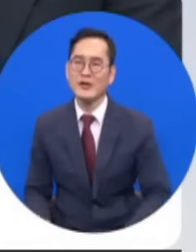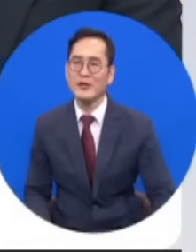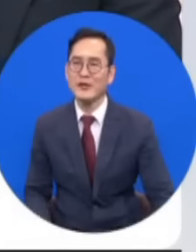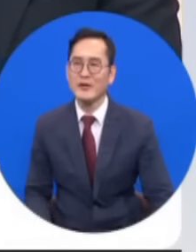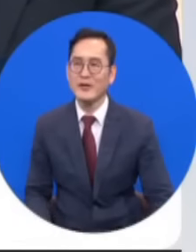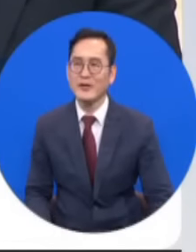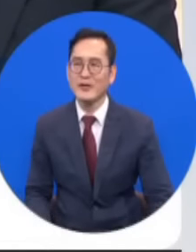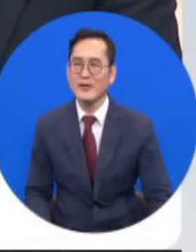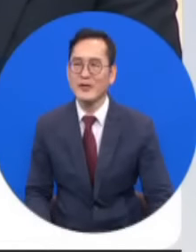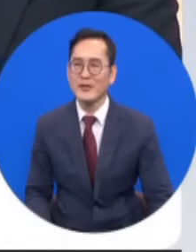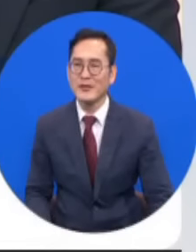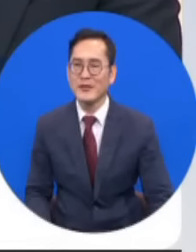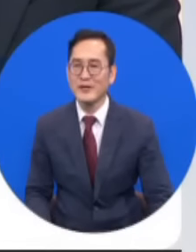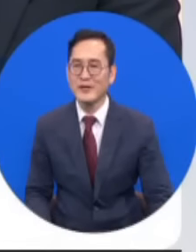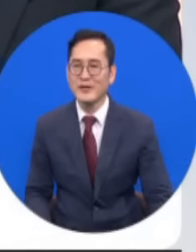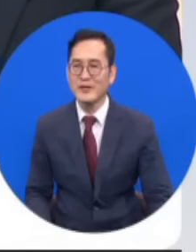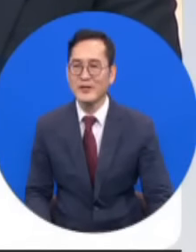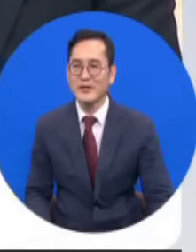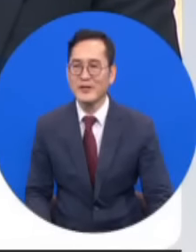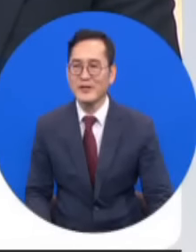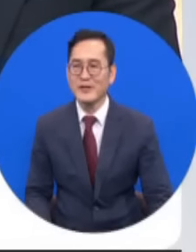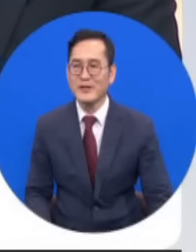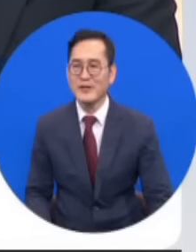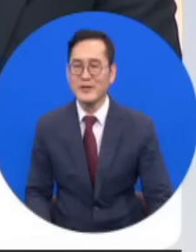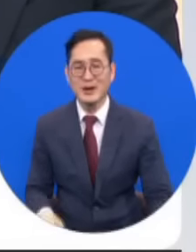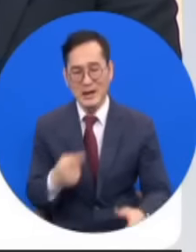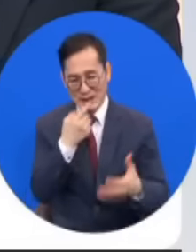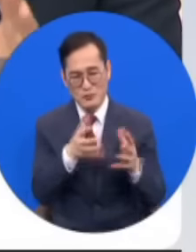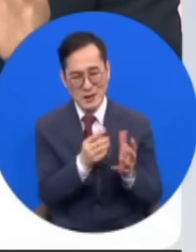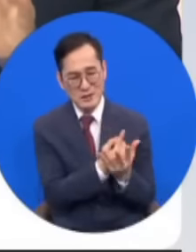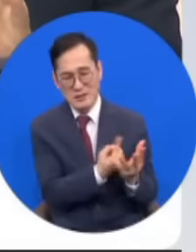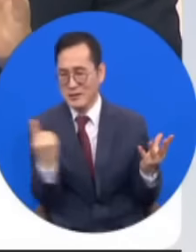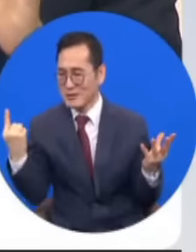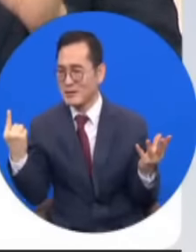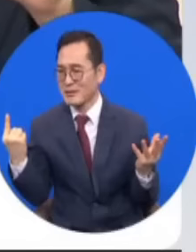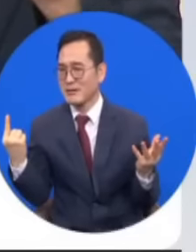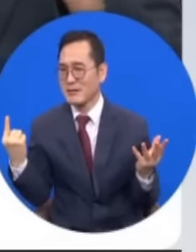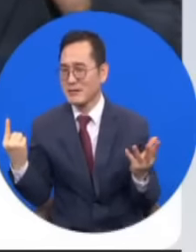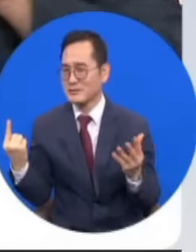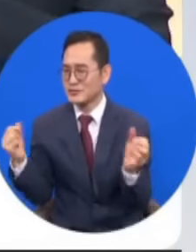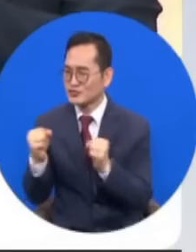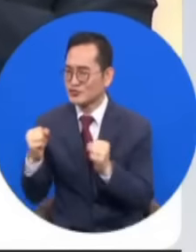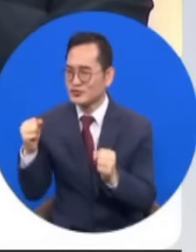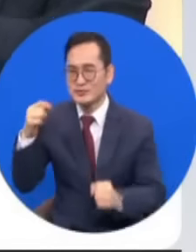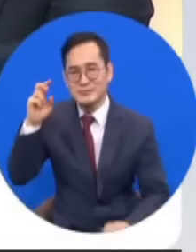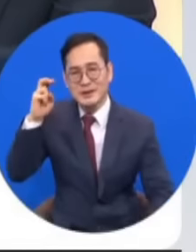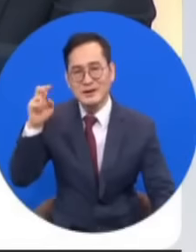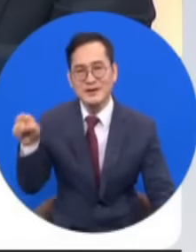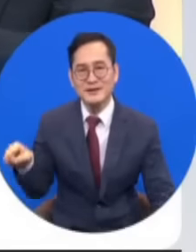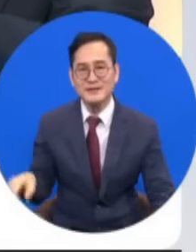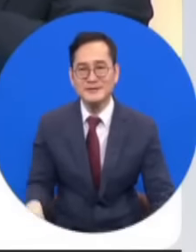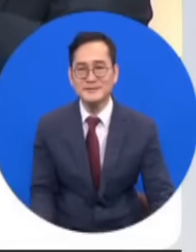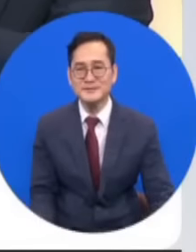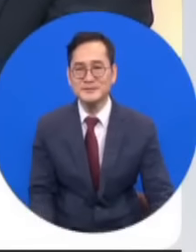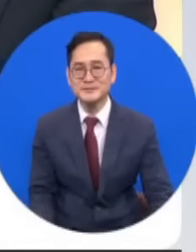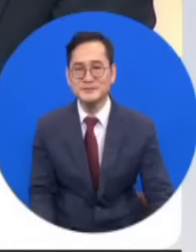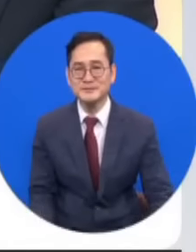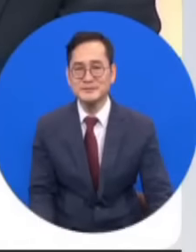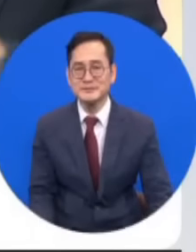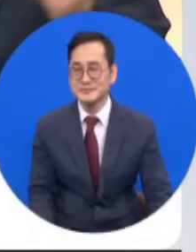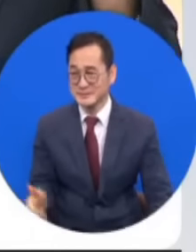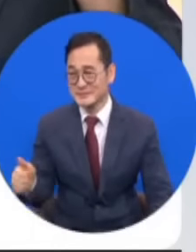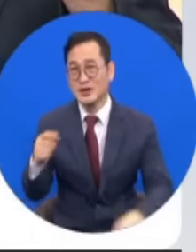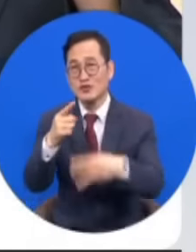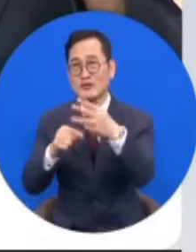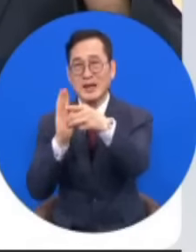나가면 고생이다게 이제 되게 좀 중요한 시기인 거 같아요 그래서 우리가 보통 어 윤석열 대통령에 대한 여러 가지 비판적인